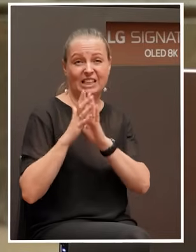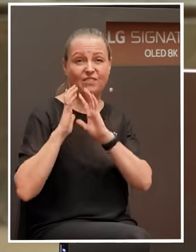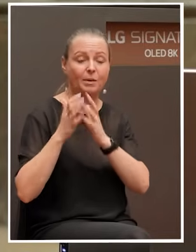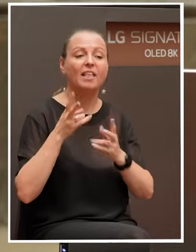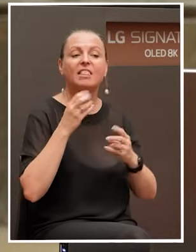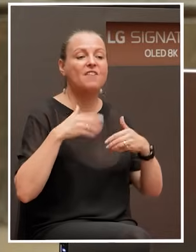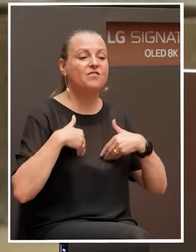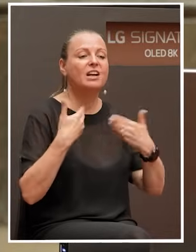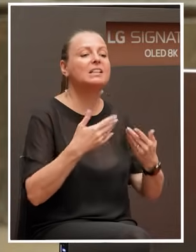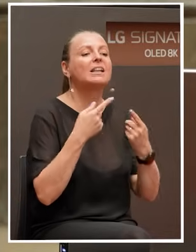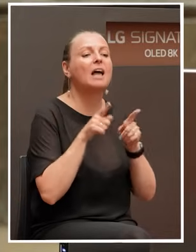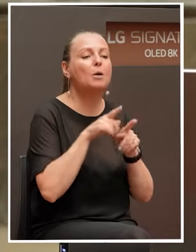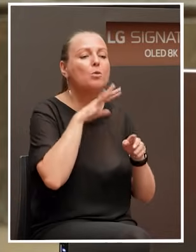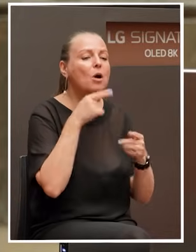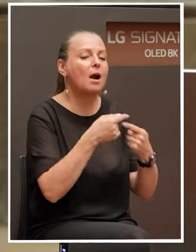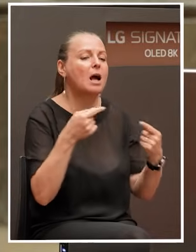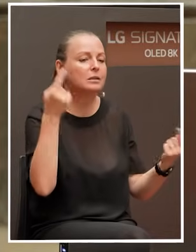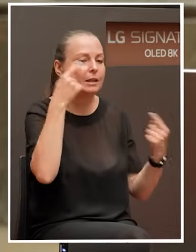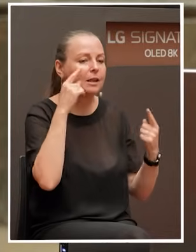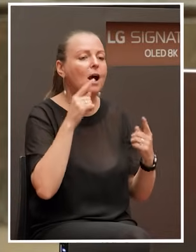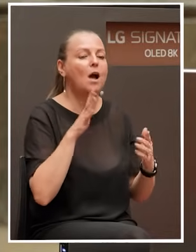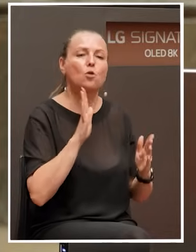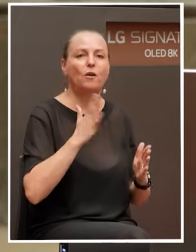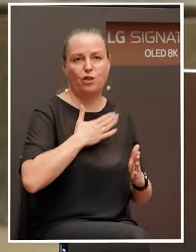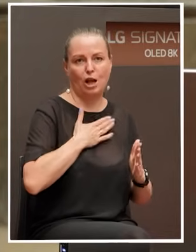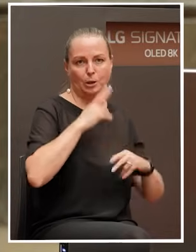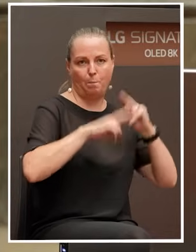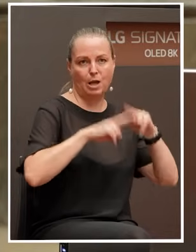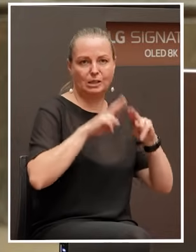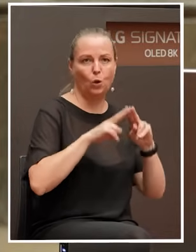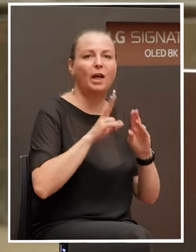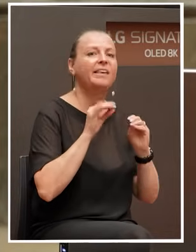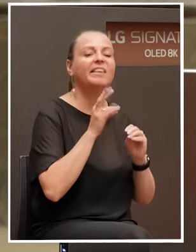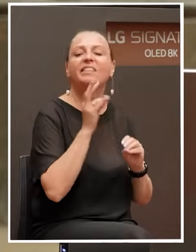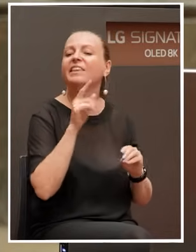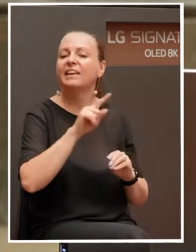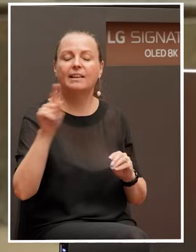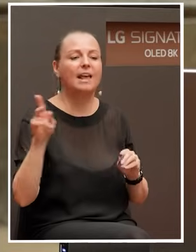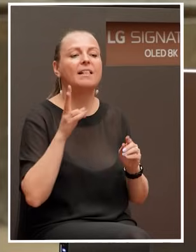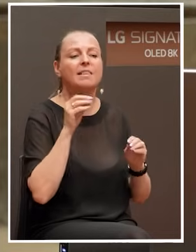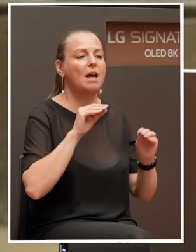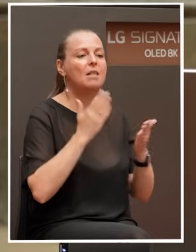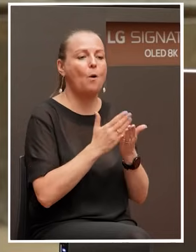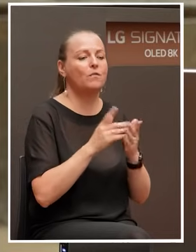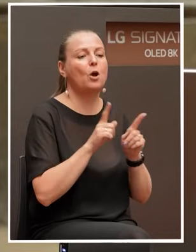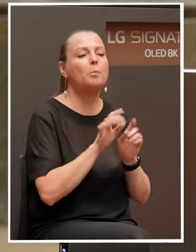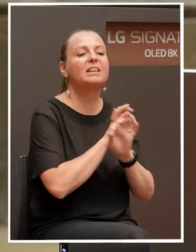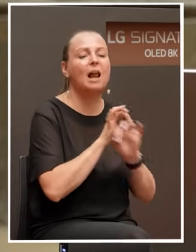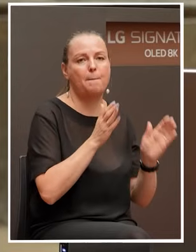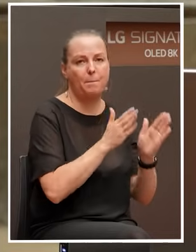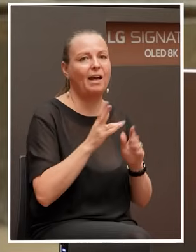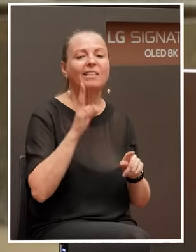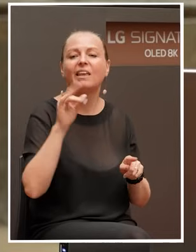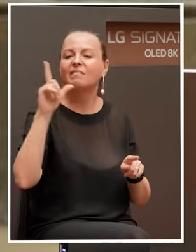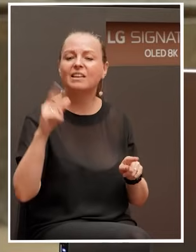выразилось столько разных идей, сколько в наших самых ранних постройках, и нигде они не расположены в таком идеальном порядке. Ни одна постройка в Италии,